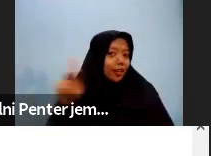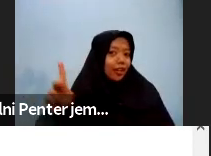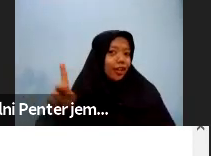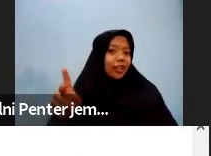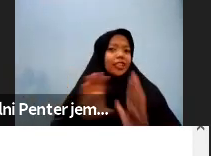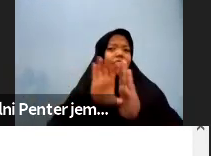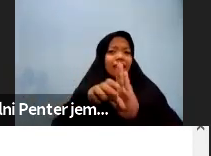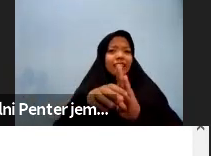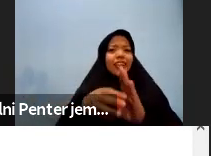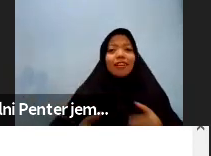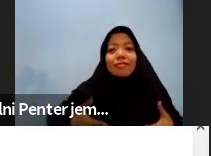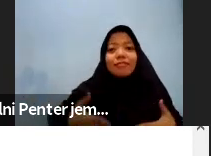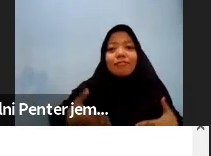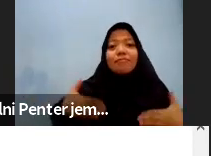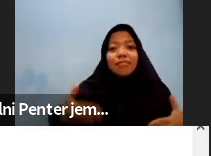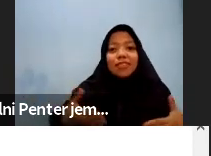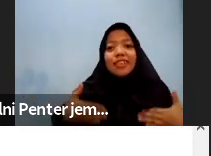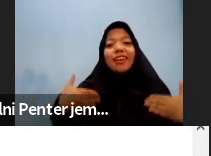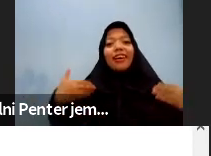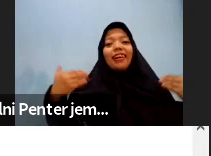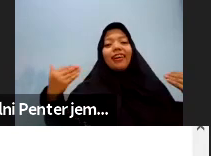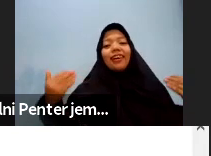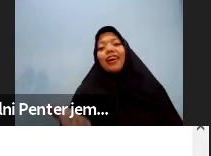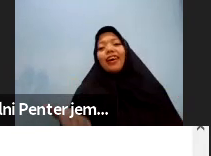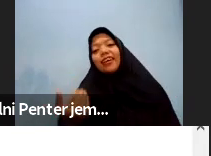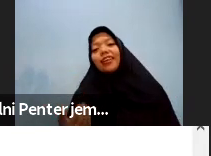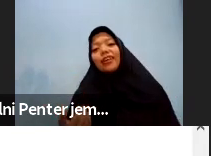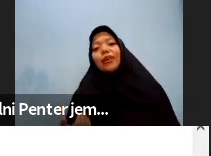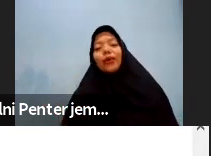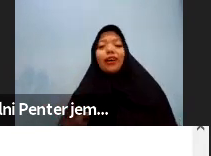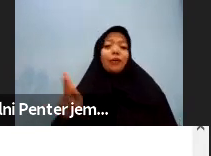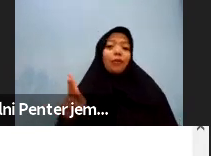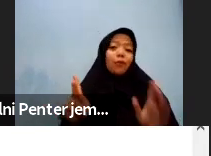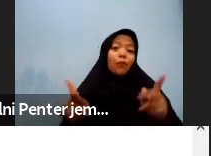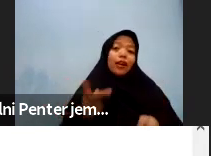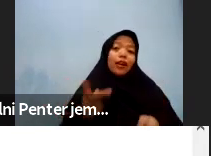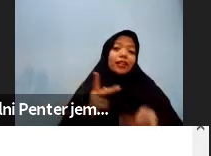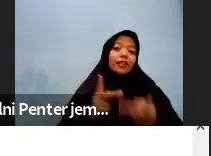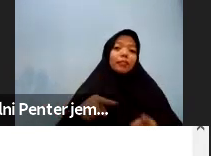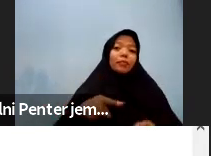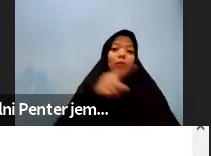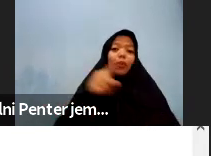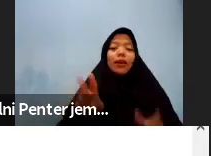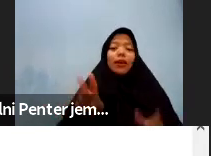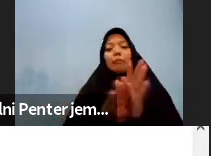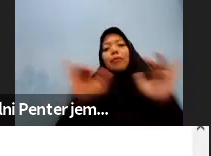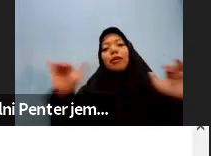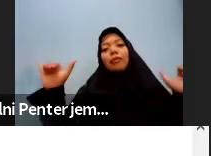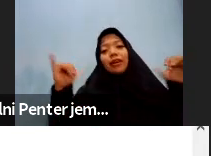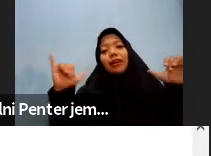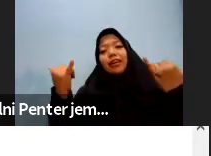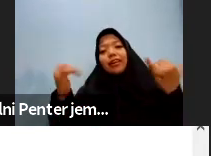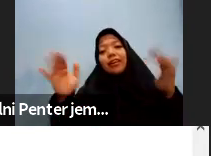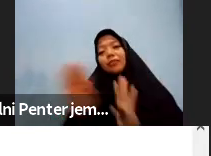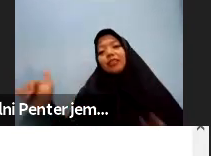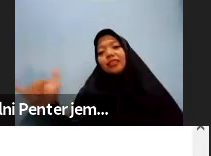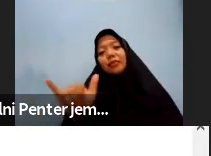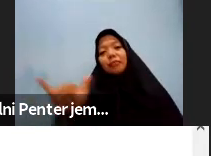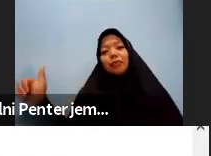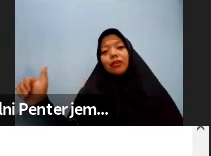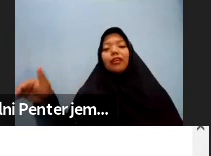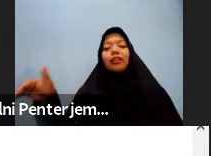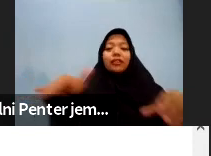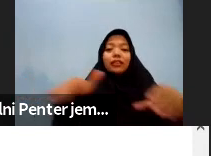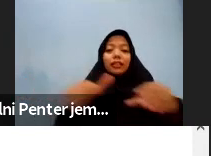gembira Ayo kawan semua bermain bersama dalam